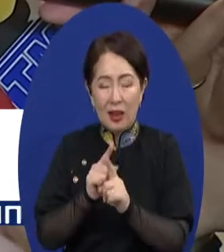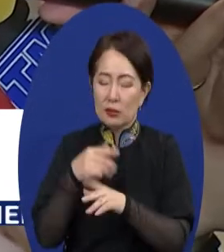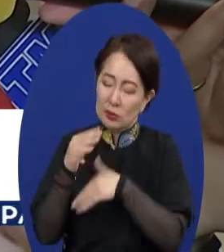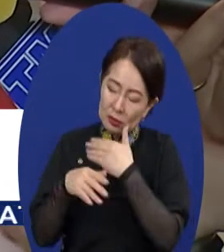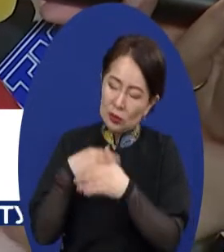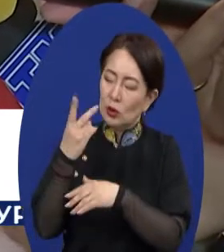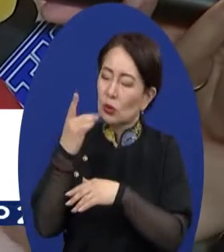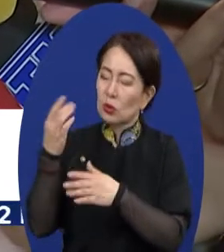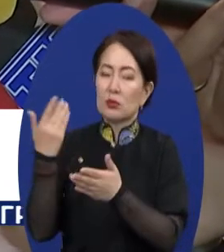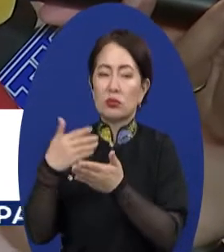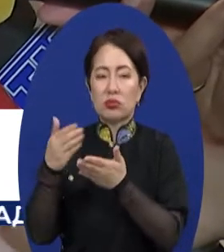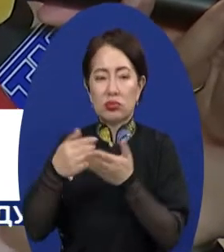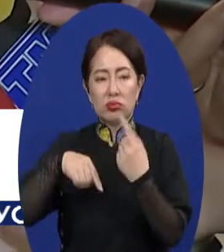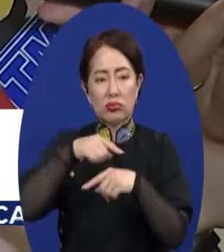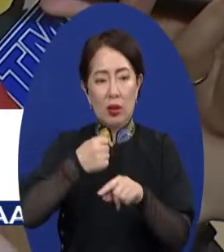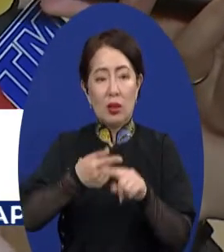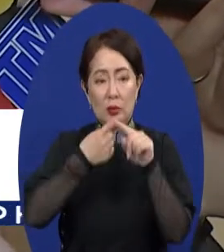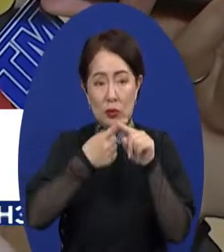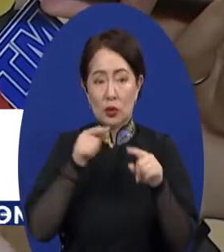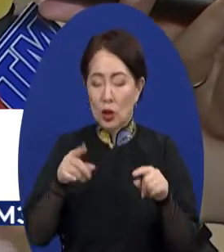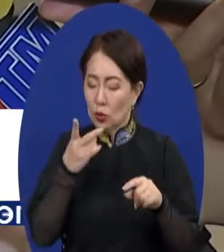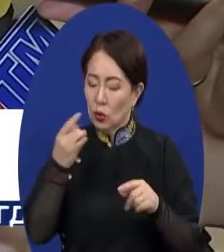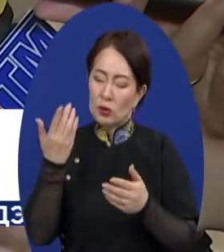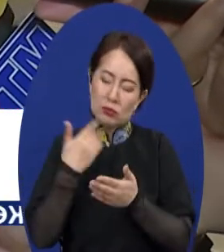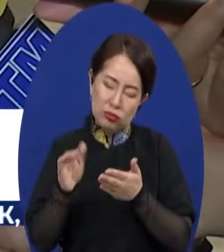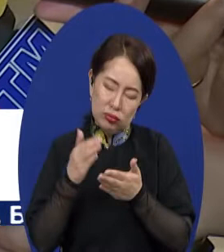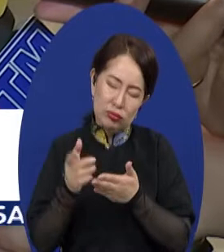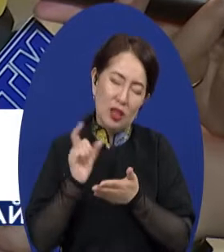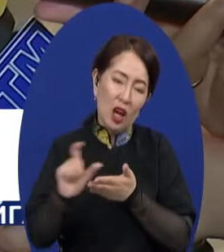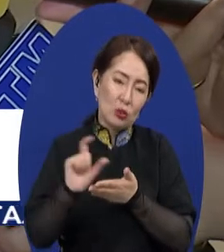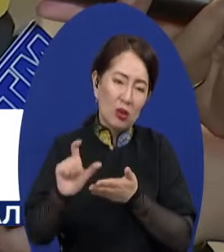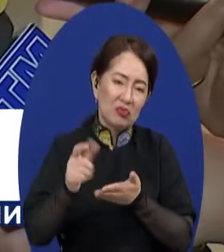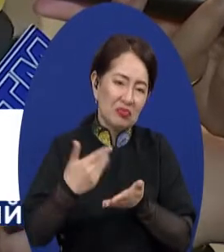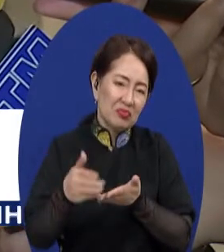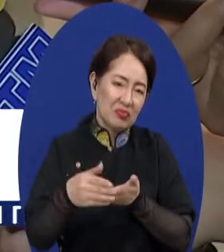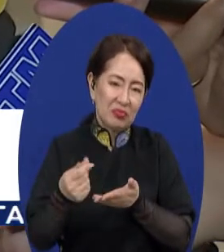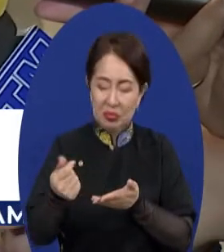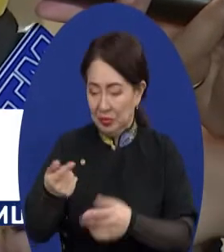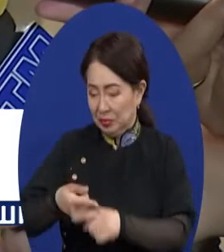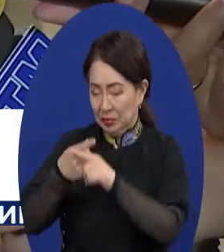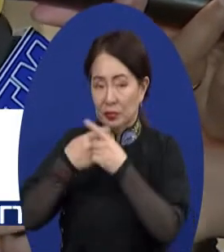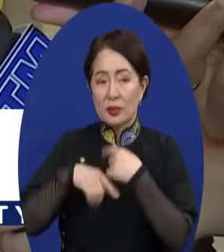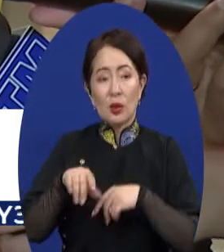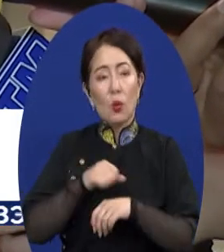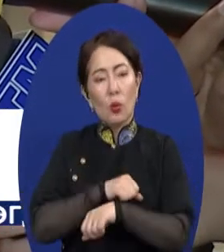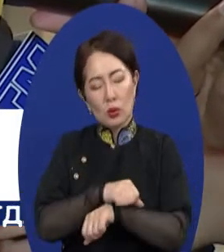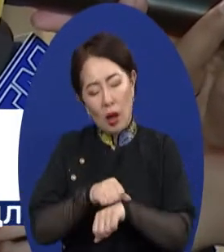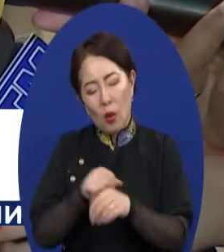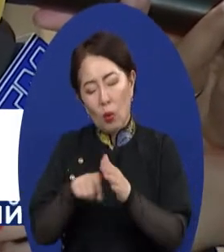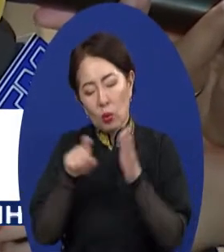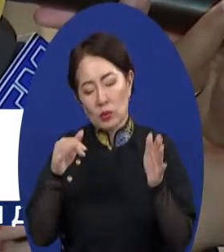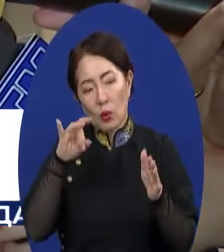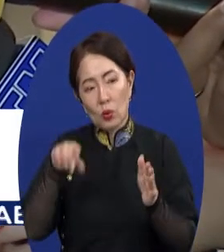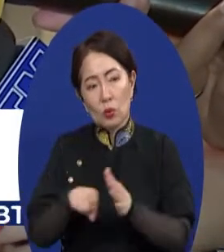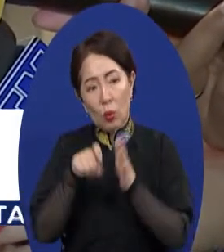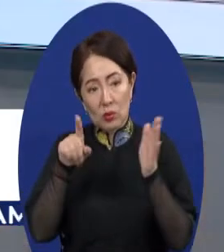тээврийг нэмэгдүүлнэ. Нүүрсний тээврийг нэмэгдүүлснээр нүүрсний экспортын гарцыг нэмэгдүүлнэ гэж тэгснээр урт удаа хугацаанд энэ үргэлжлэх юм